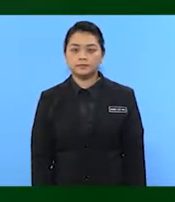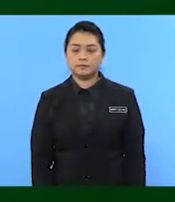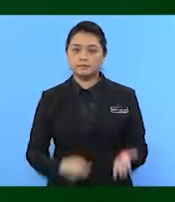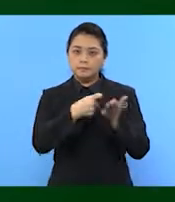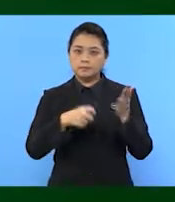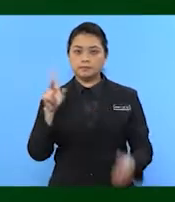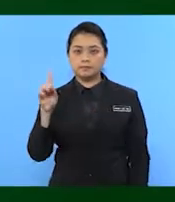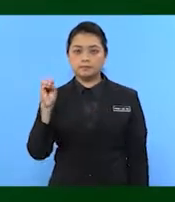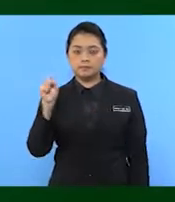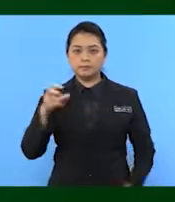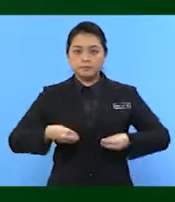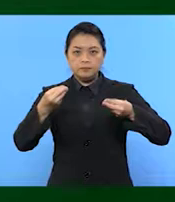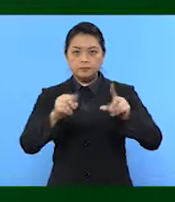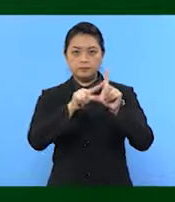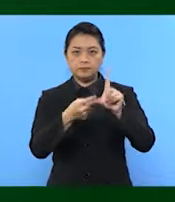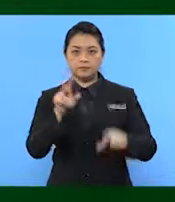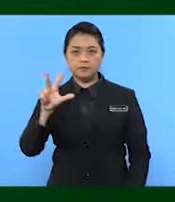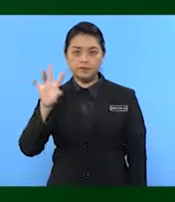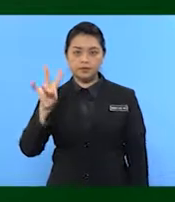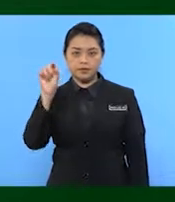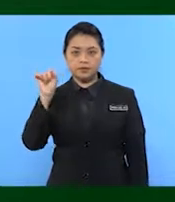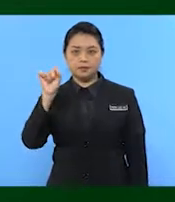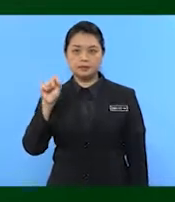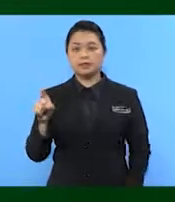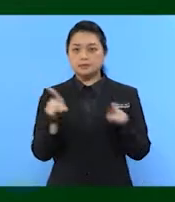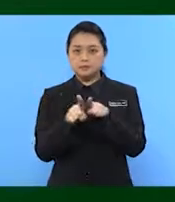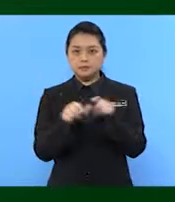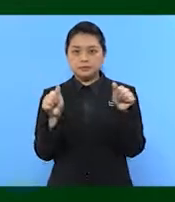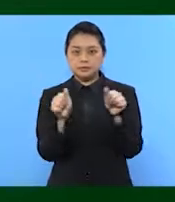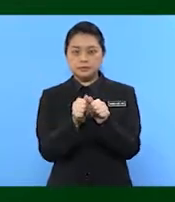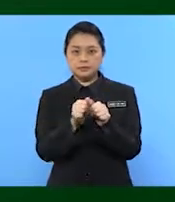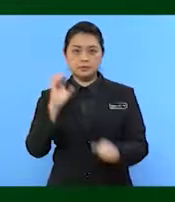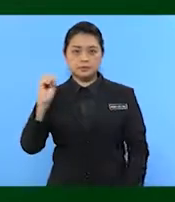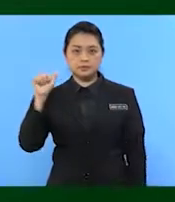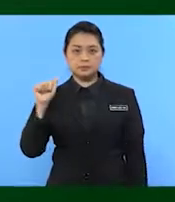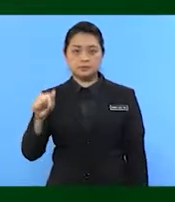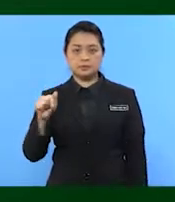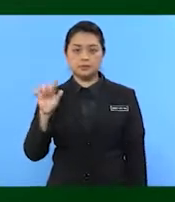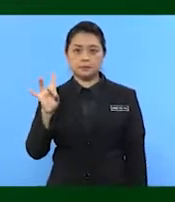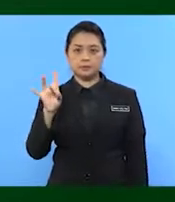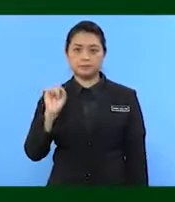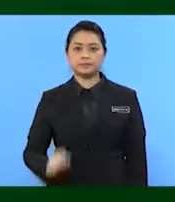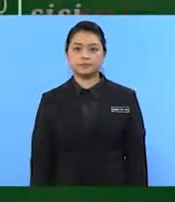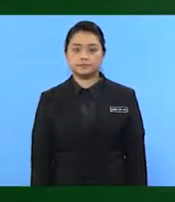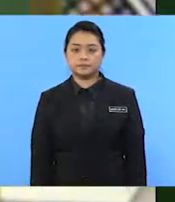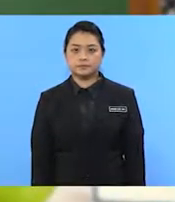Nilai kosinus bagi sudut 37 darjah sama dengan sifar perpuluhan 8.